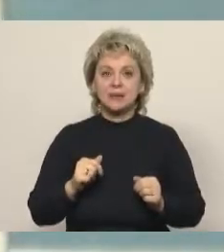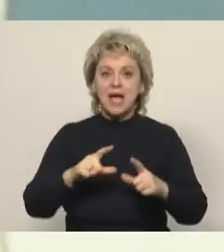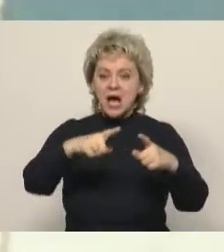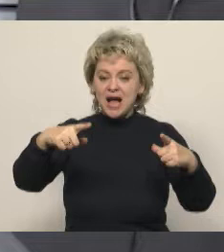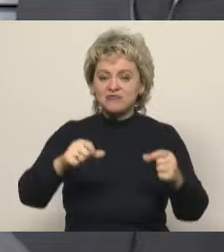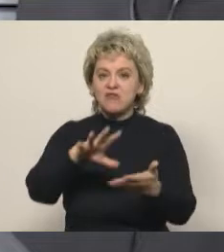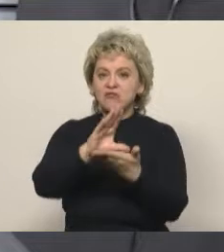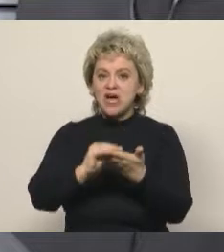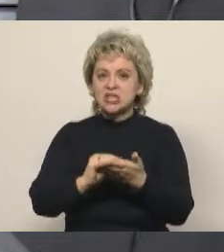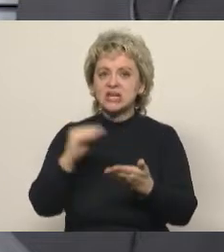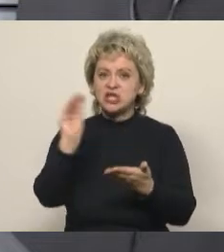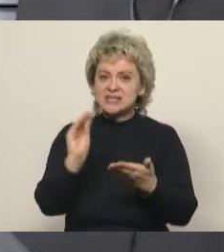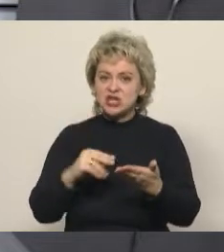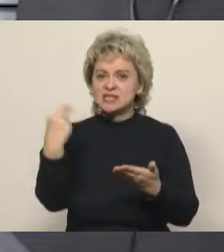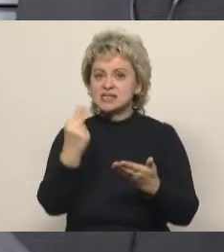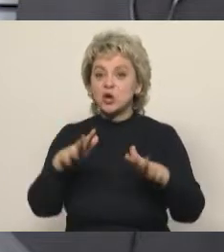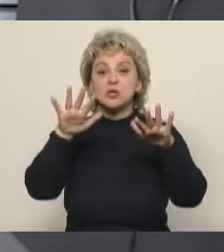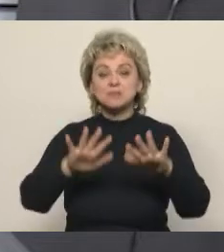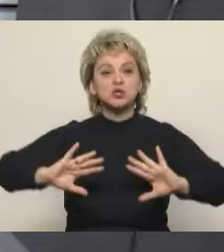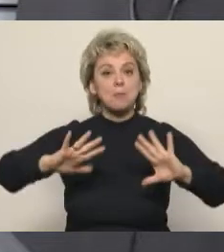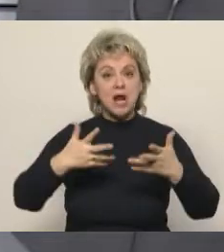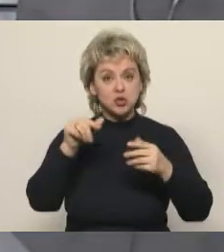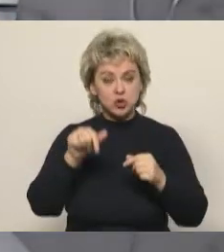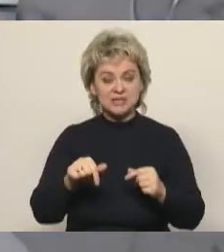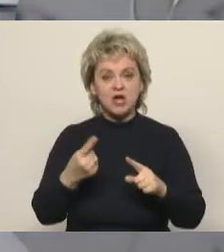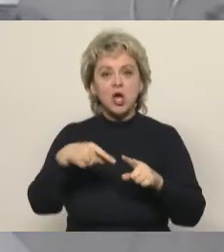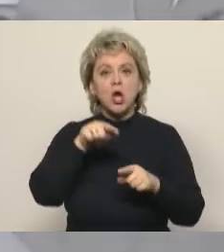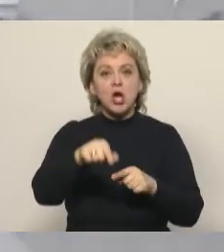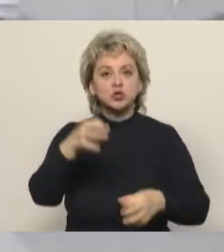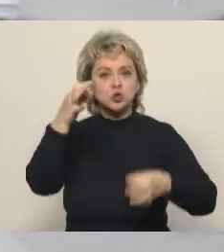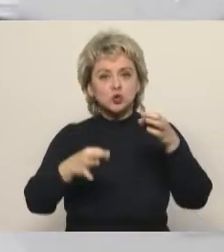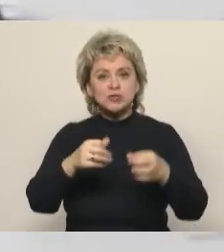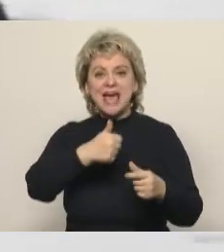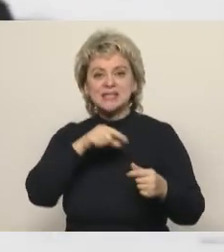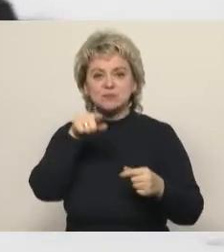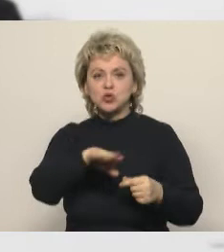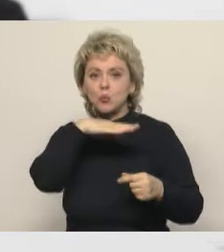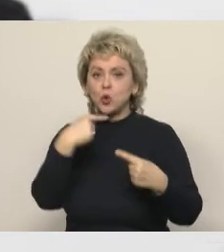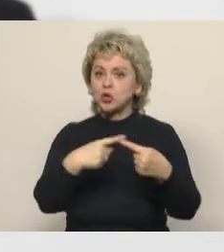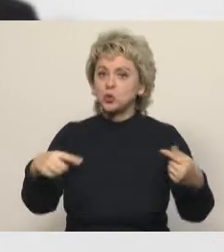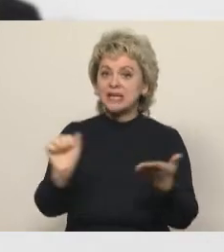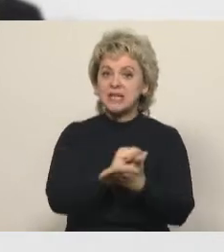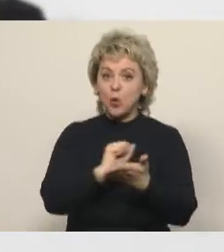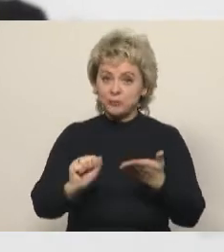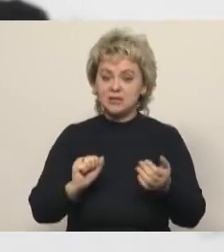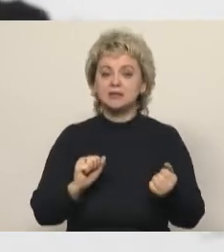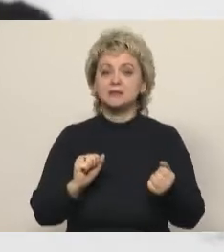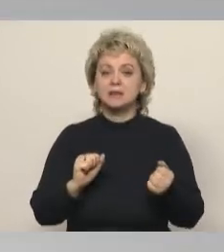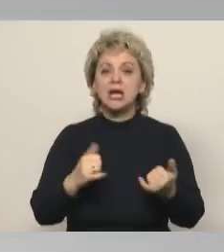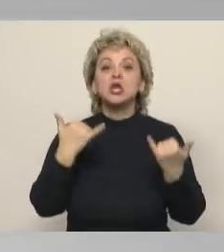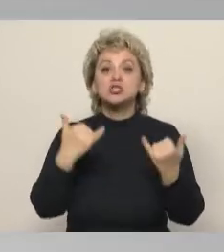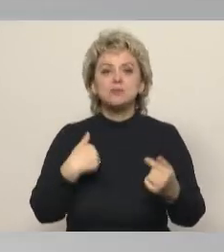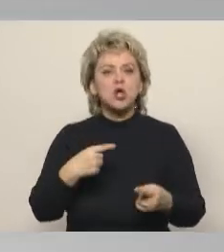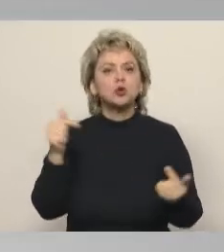Конверты с фотографиями, эскизы и зарисовки с места происшествия, акты судебной экспертизы и многие другие документы.